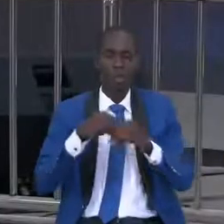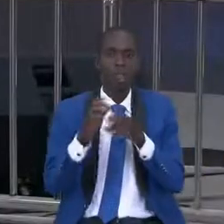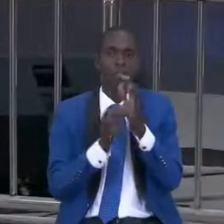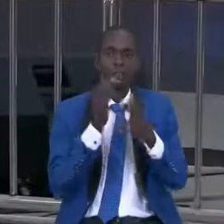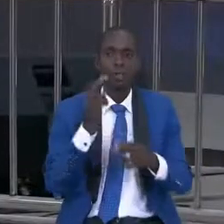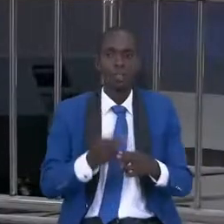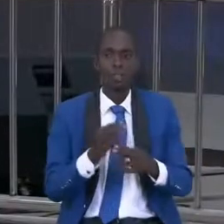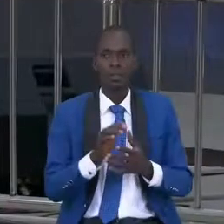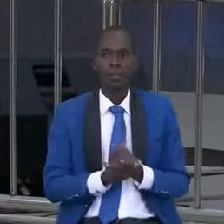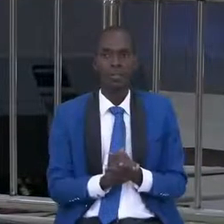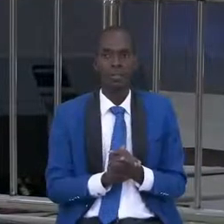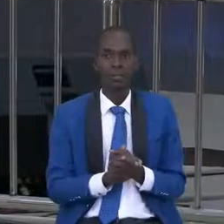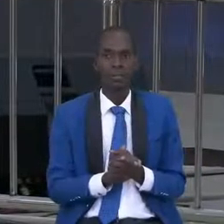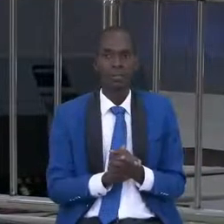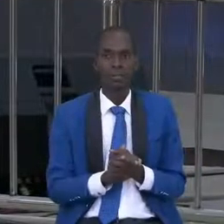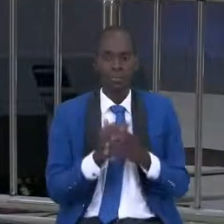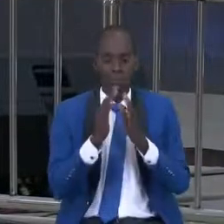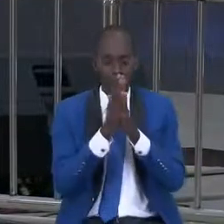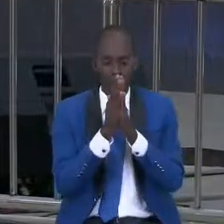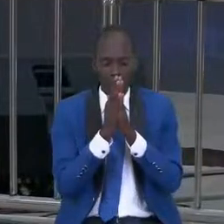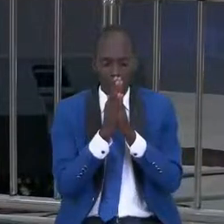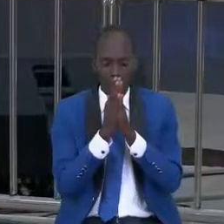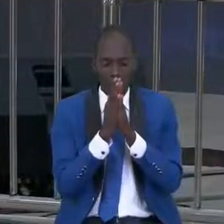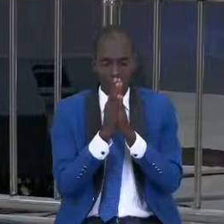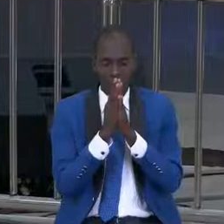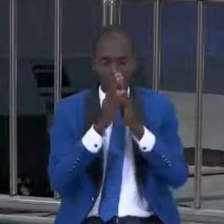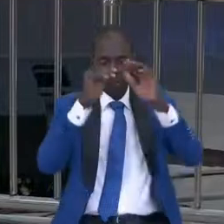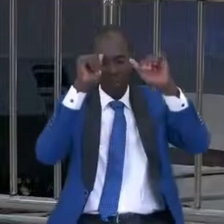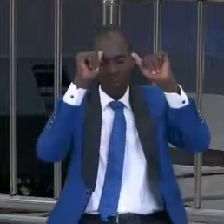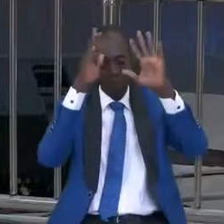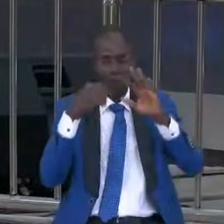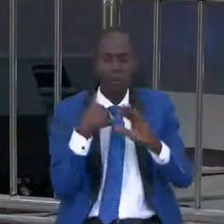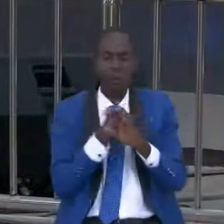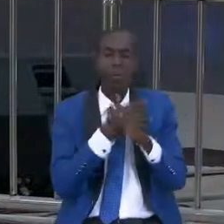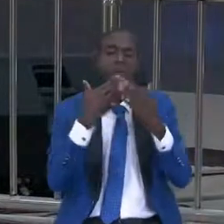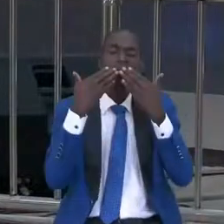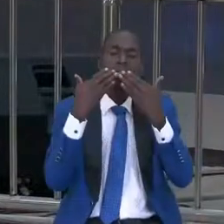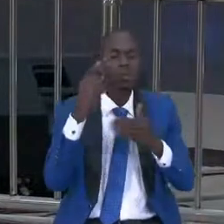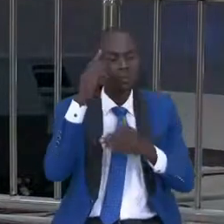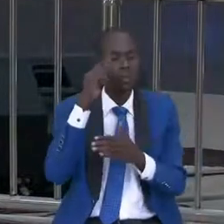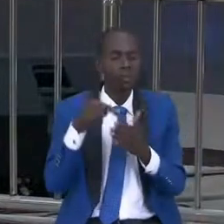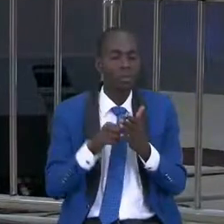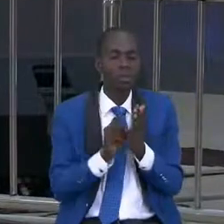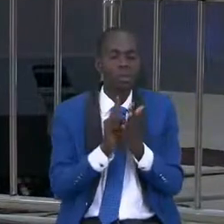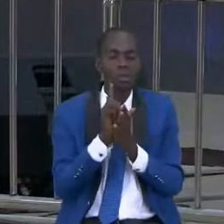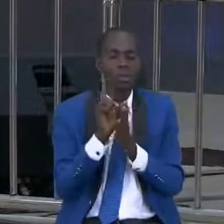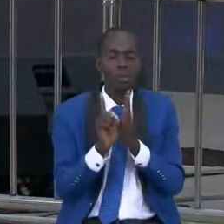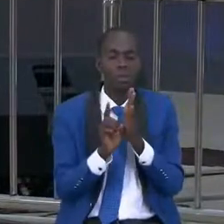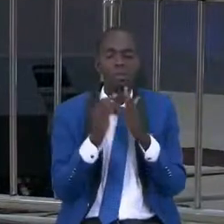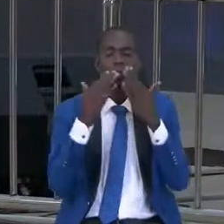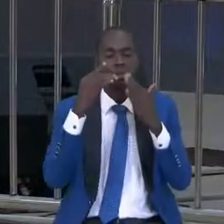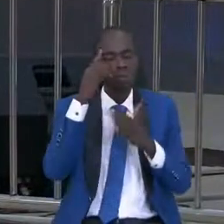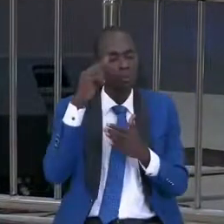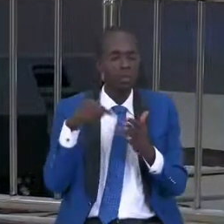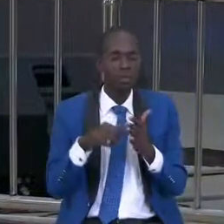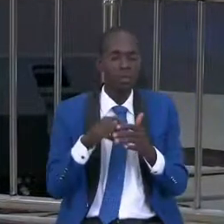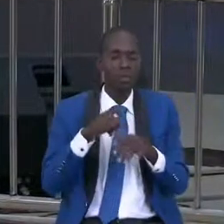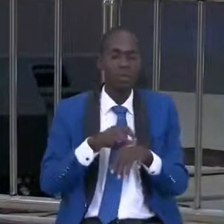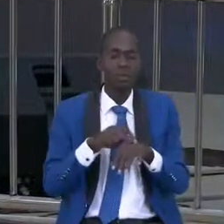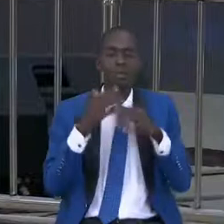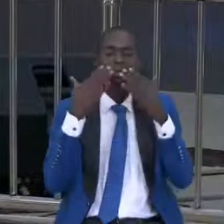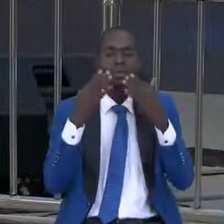Jésus. Prions ensemble. Père, nous te remercions pour cette heure. Merci pour ce moment. Merci pour